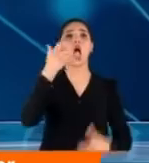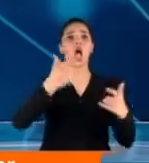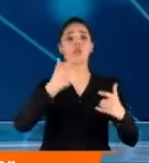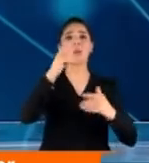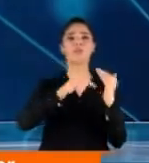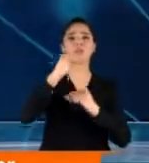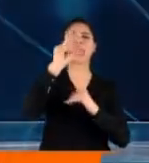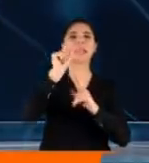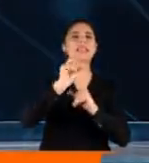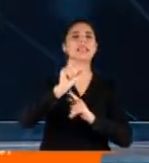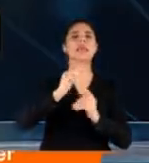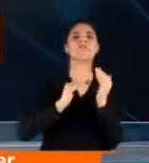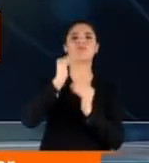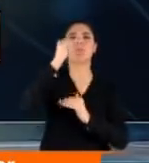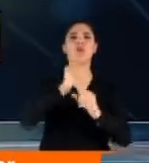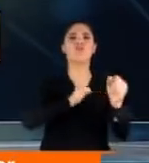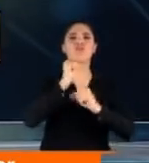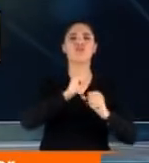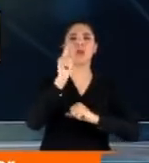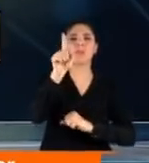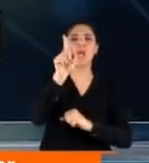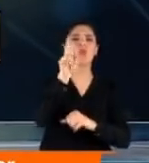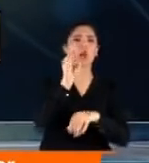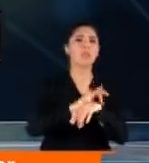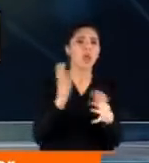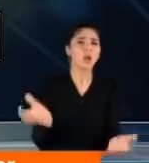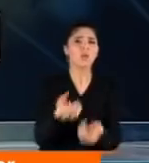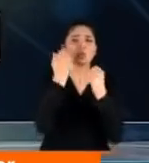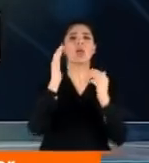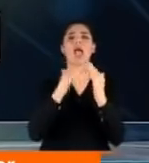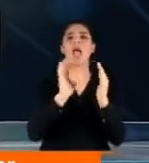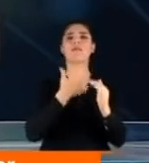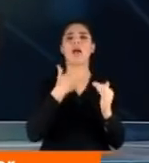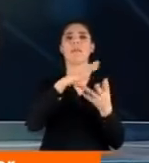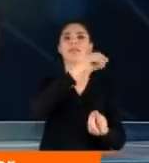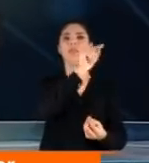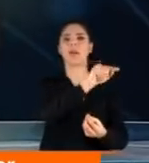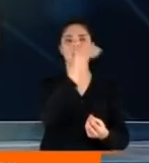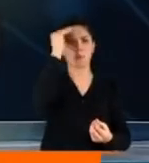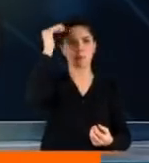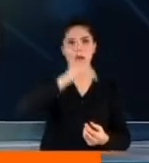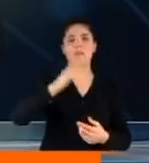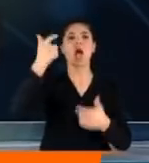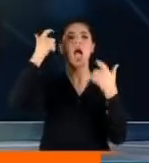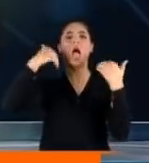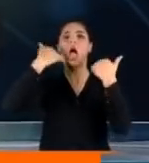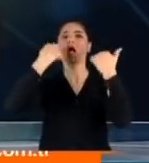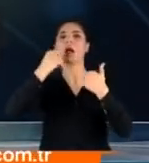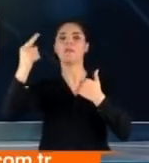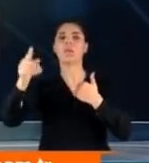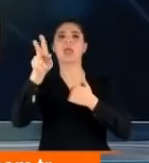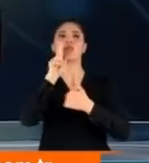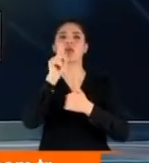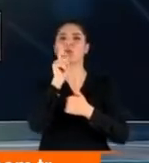Özbekistan'da bir üst lige çıkma mücadelesi az kalsın bir facia ile bitecekti. Ev sahibi takım mağlubiyetin sorumlusu olarak hakemi gördü. Son